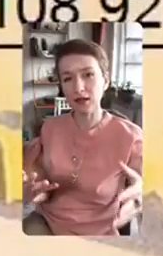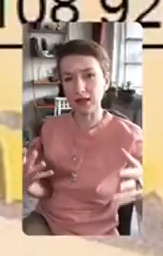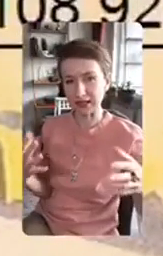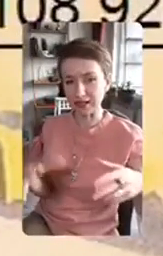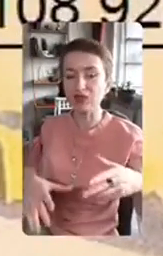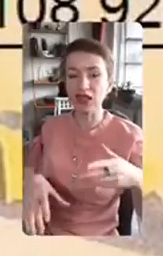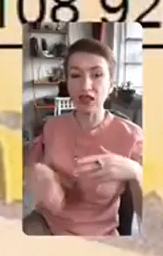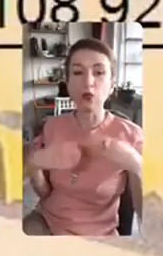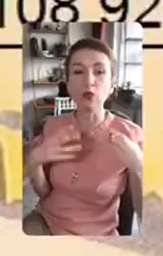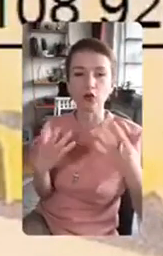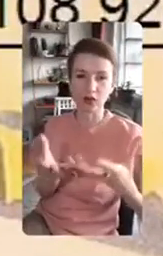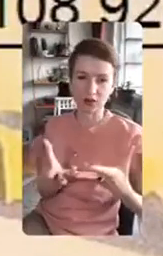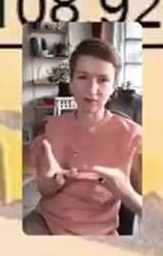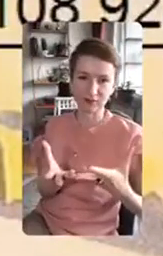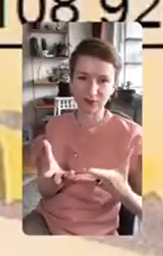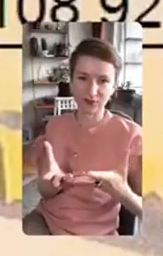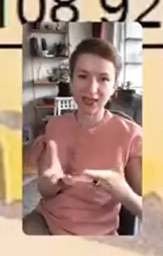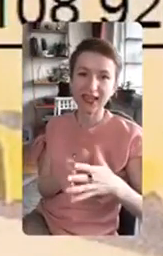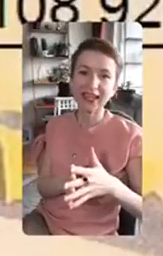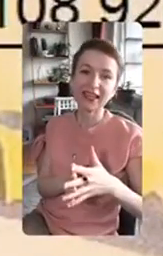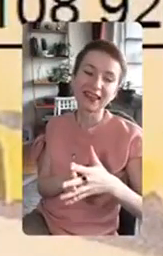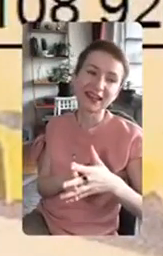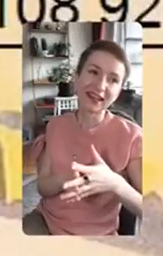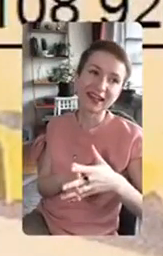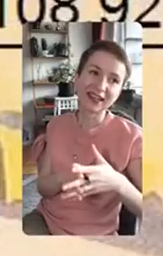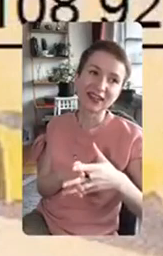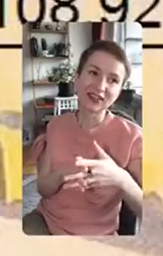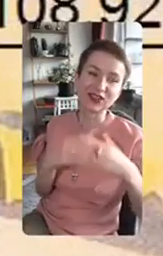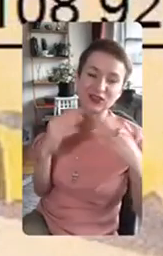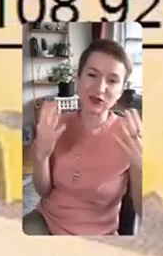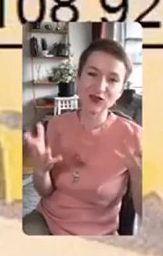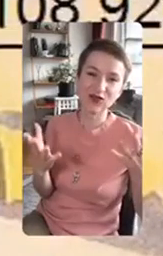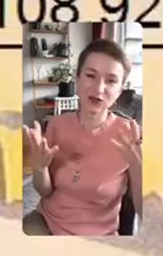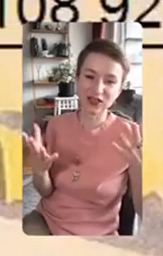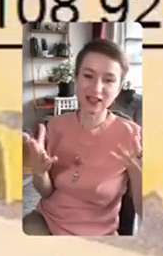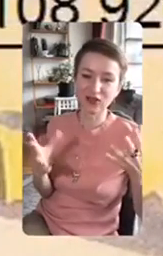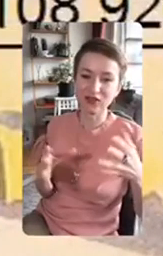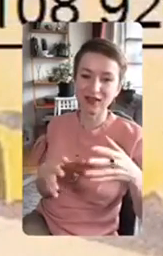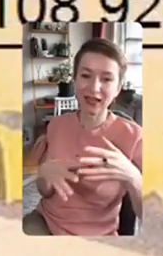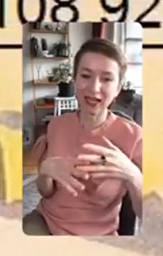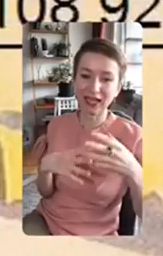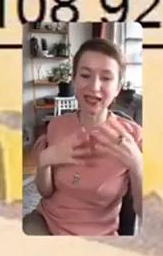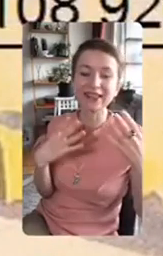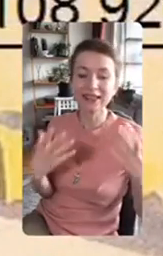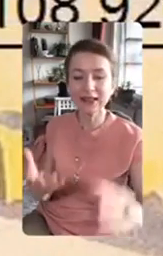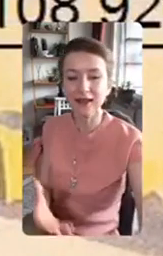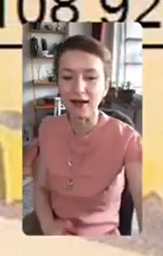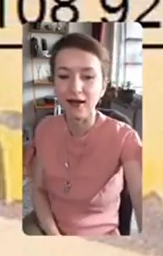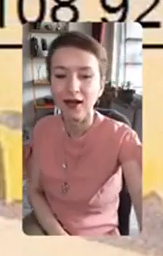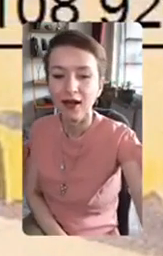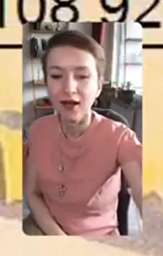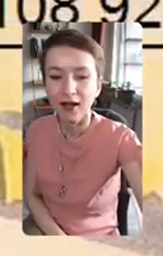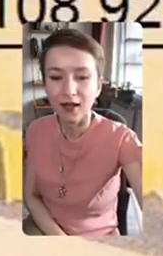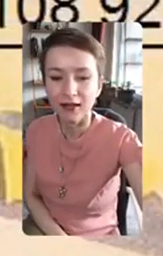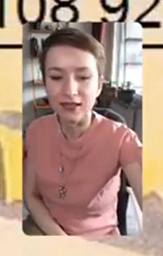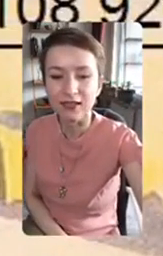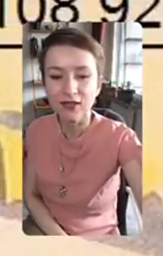рисовать мир глазами ребенка. На ее вот этих вот